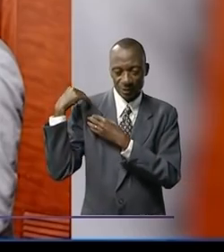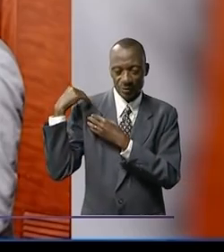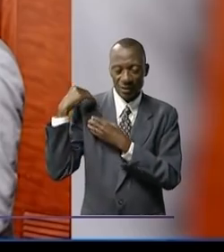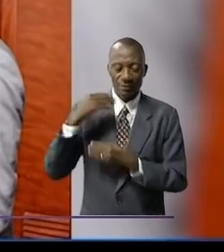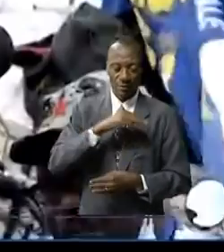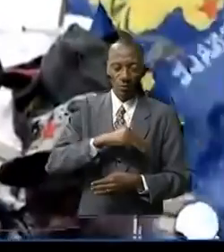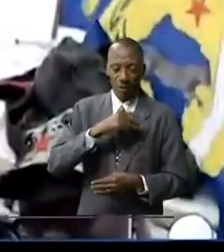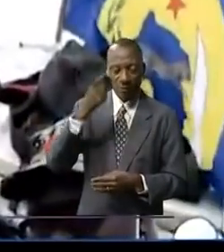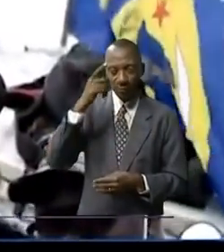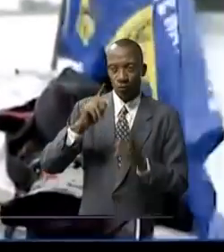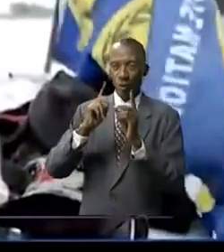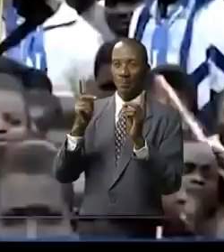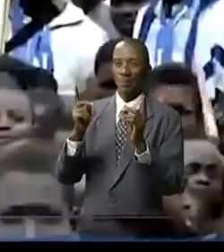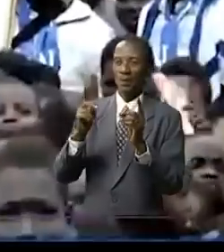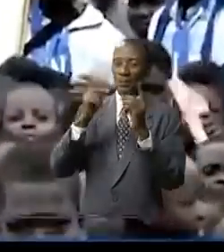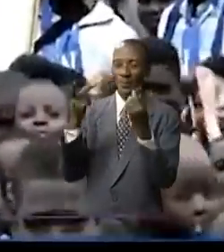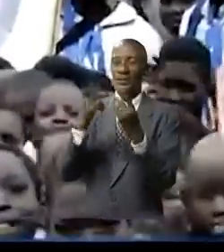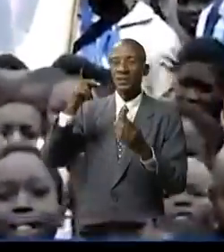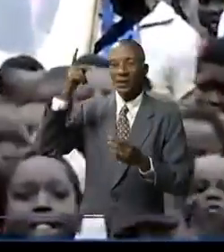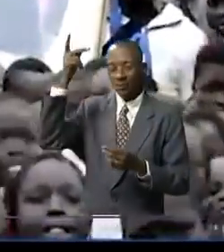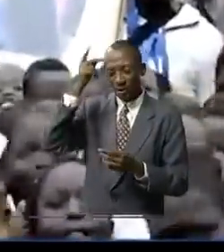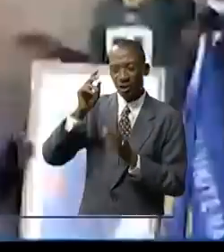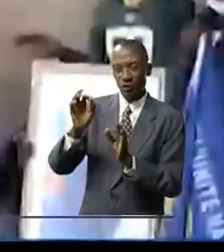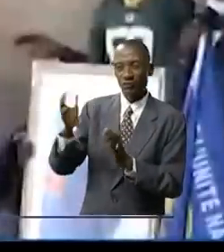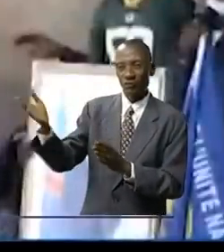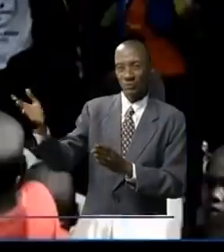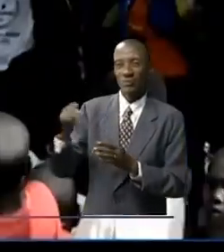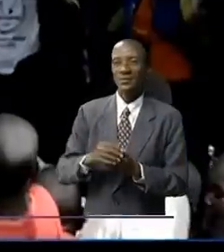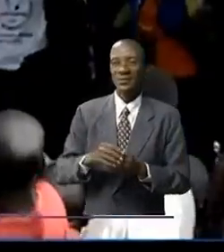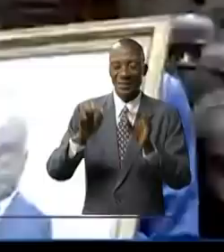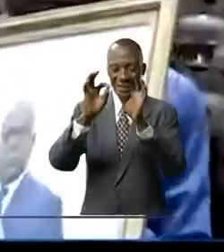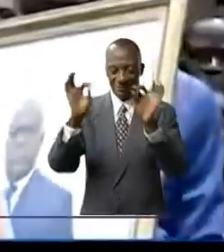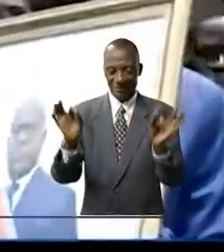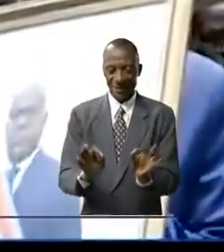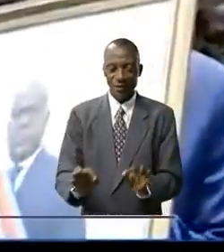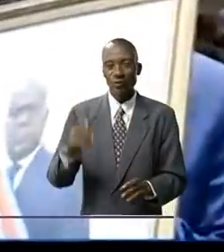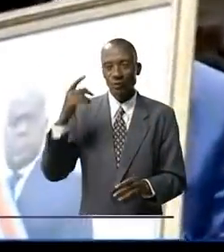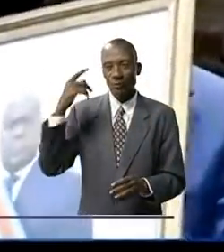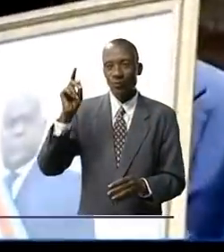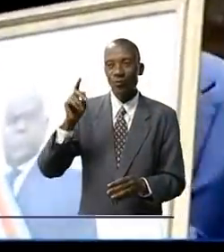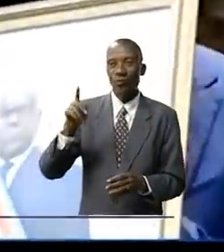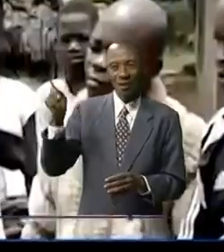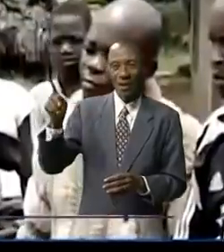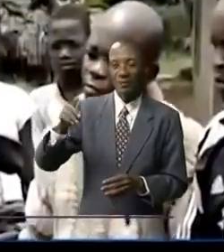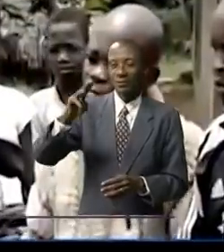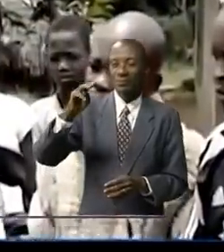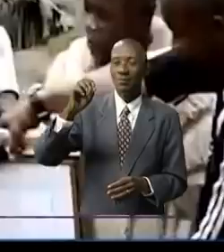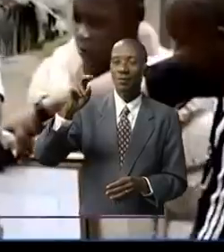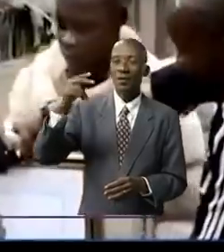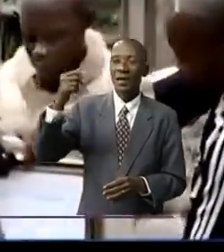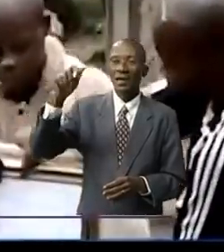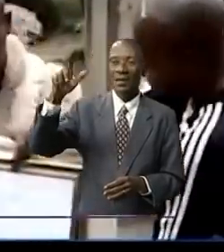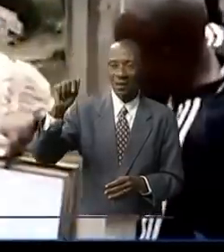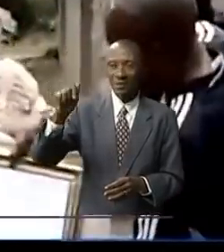l'unité nationale. La fédération de la Mangala a donc procédé à la distribution des photos officielles de Félix Antoine Tshisekedi